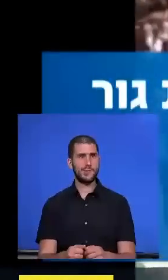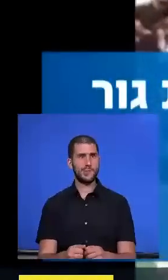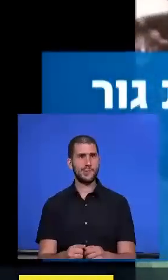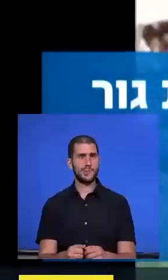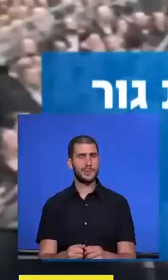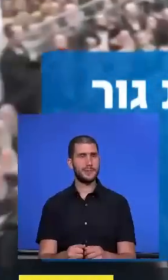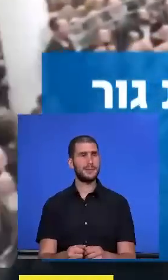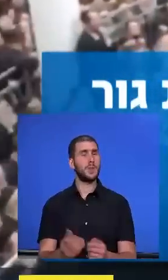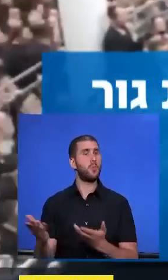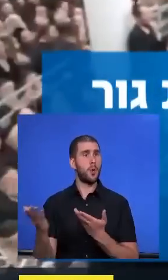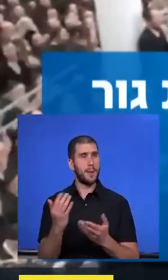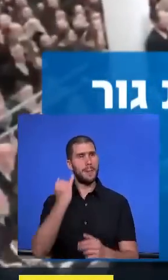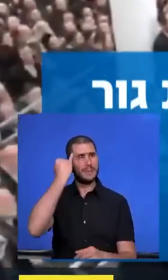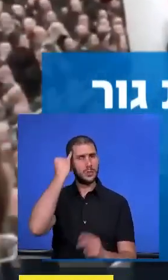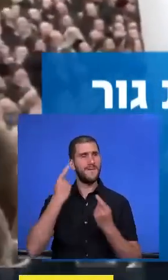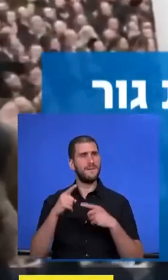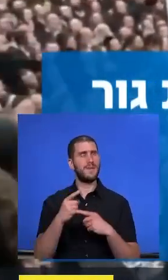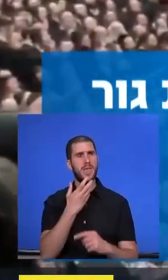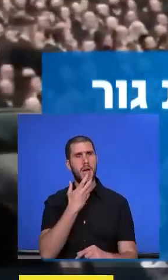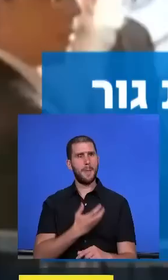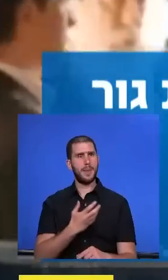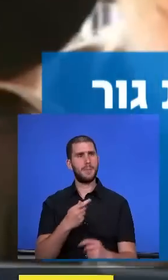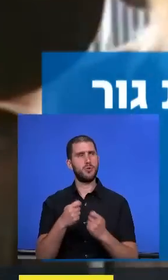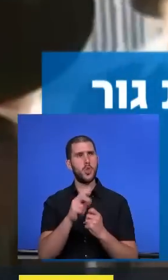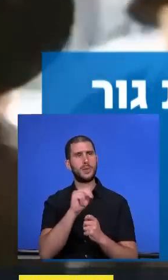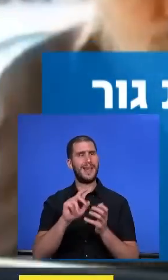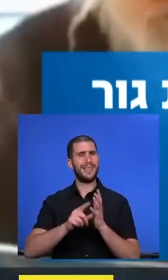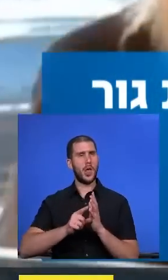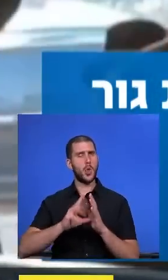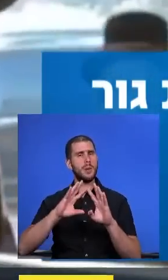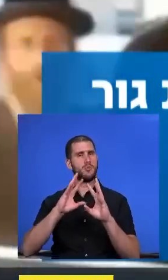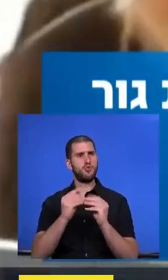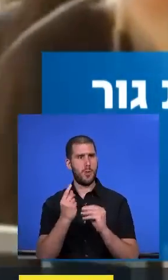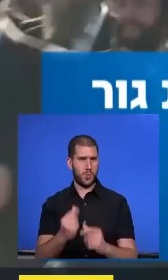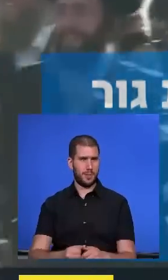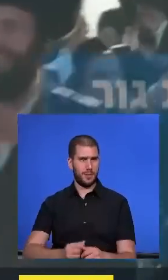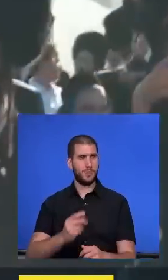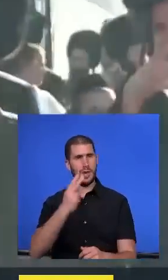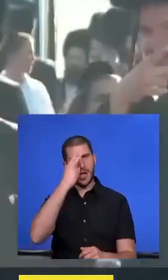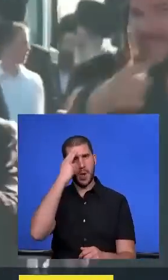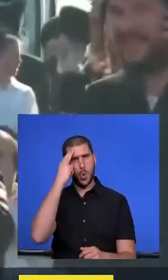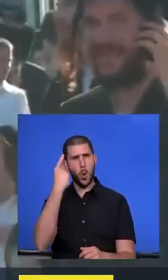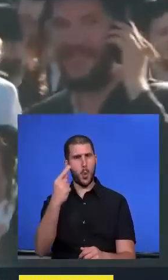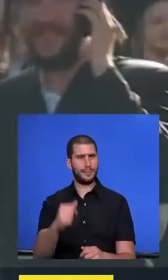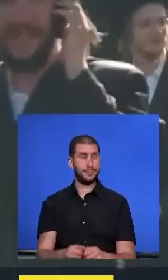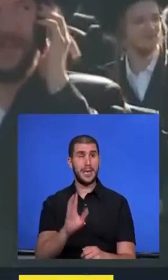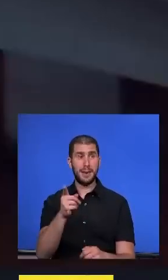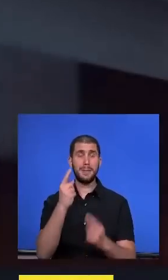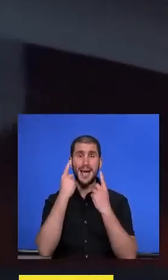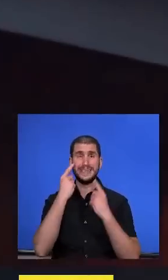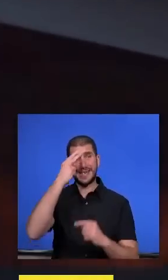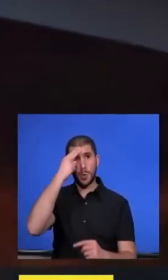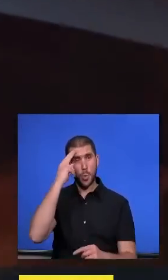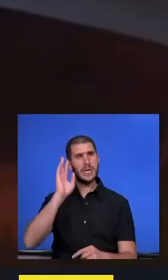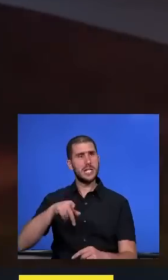בריחי בבואים למזכירות ועדת הרבנים לענייני טכנולוגיה בשלייני, בחסידי גור. אם אתם חסידי גור ויש